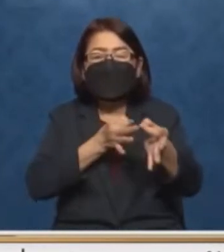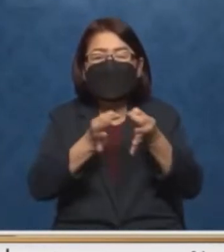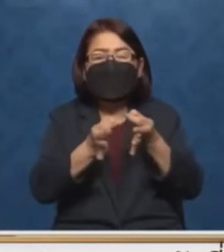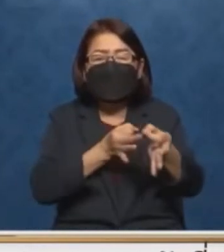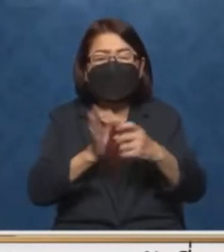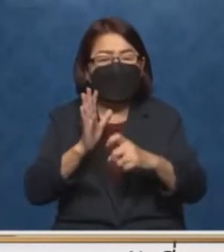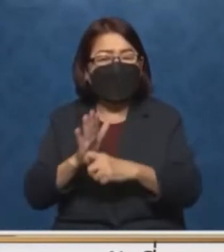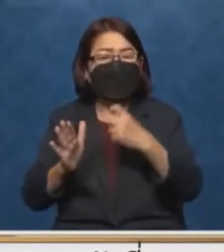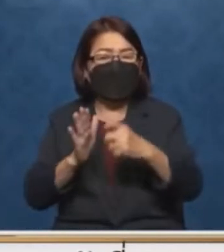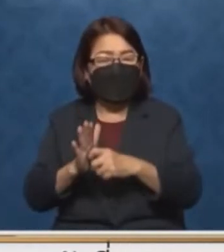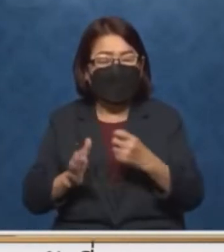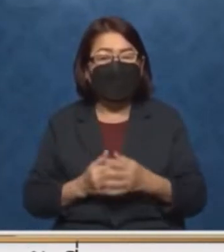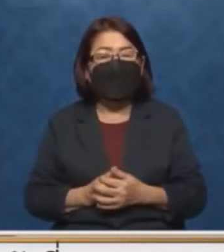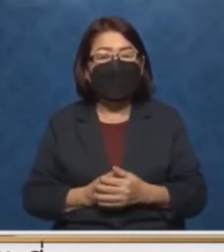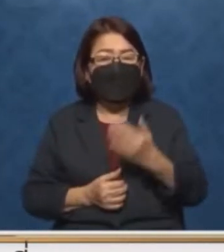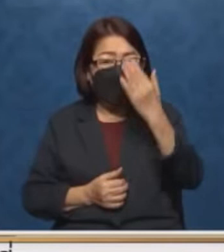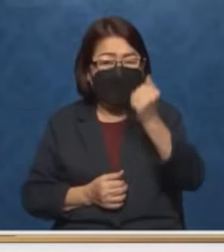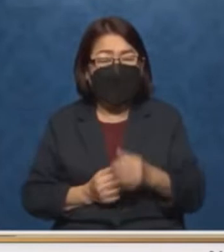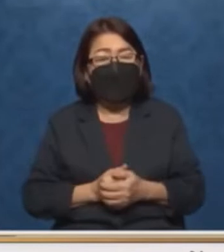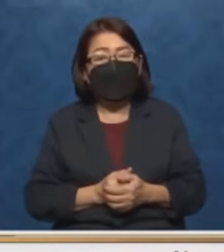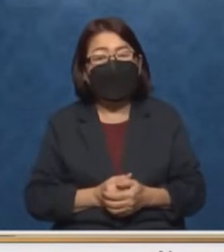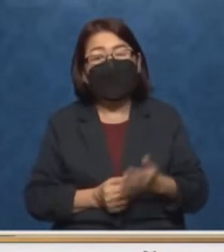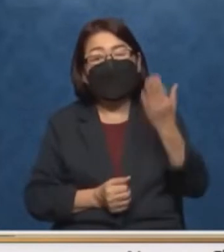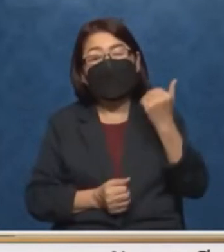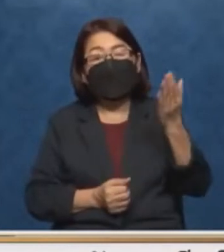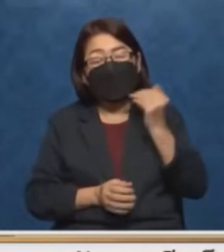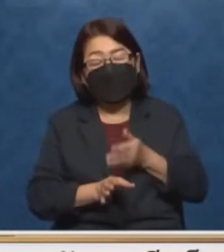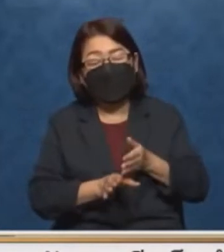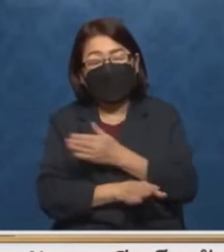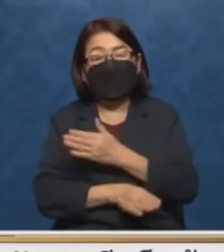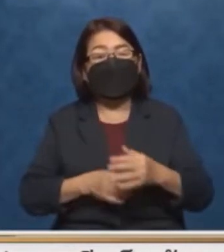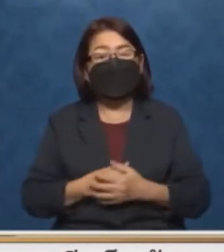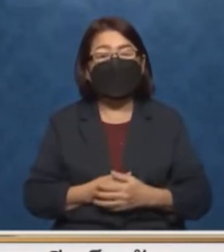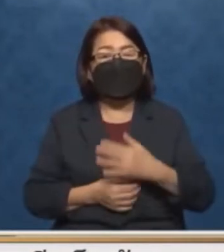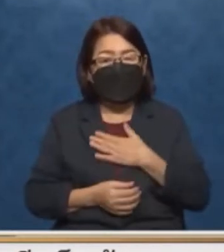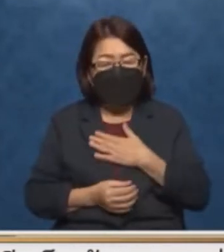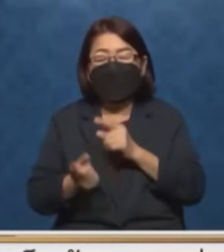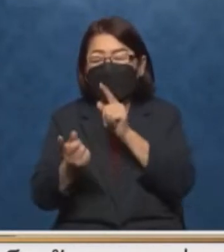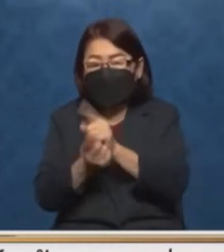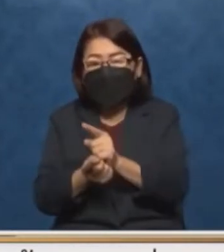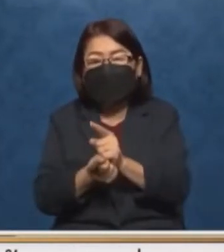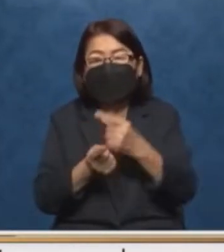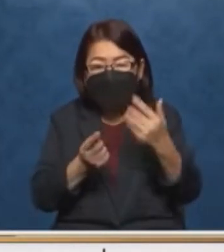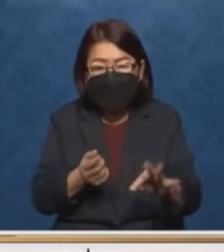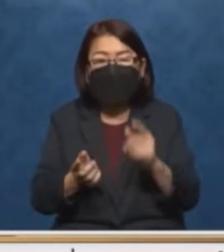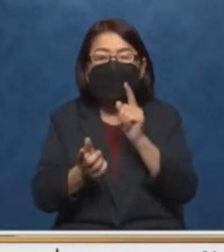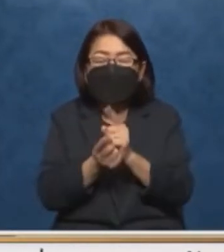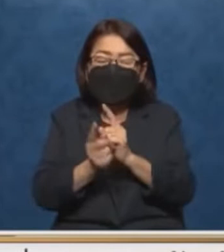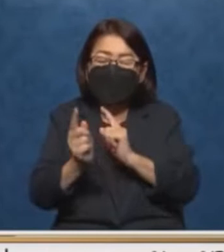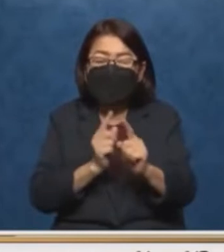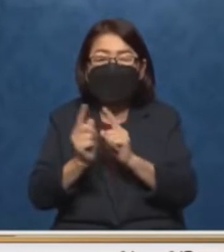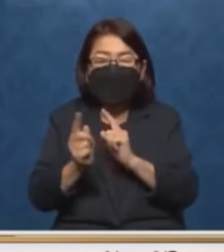ผลเพราะว่าในตลอดระยะเวลาที่ผ่านมาได้มีโอกาสพบปะแล้วก็พูดคุยกับ